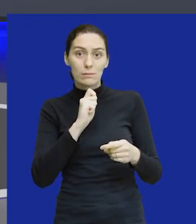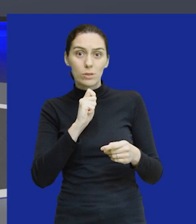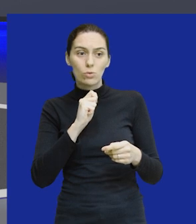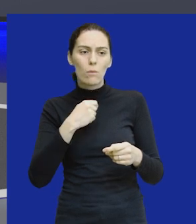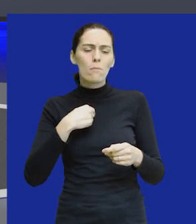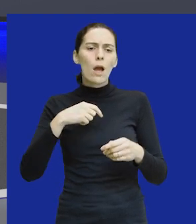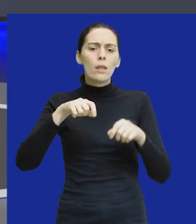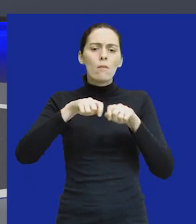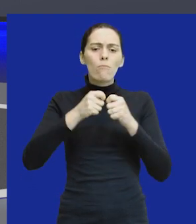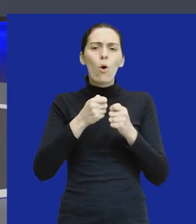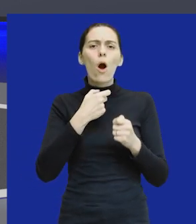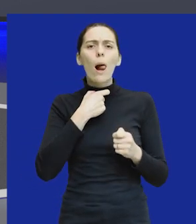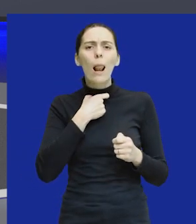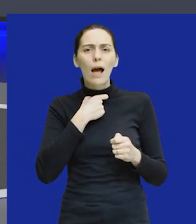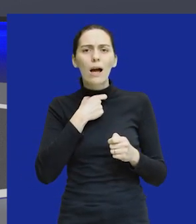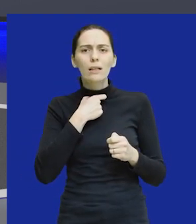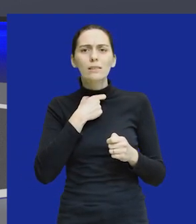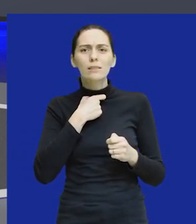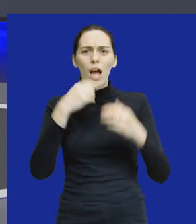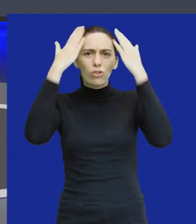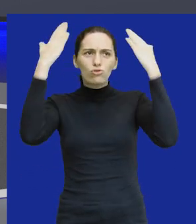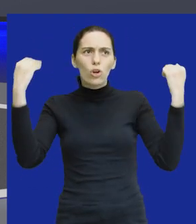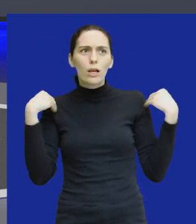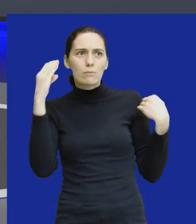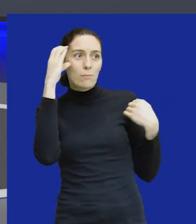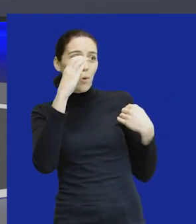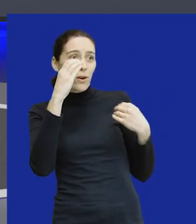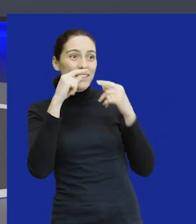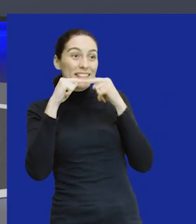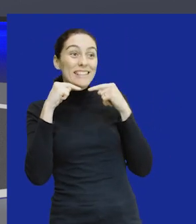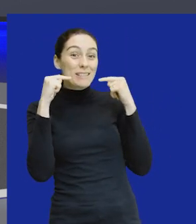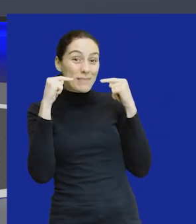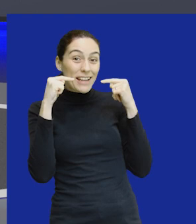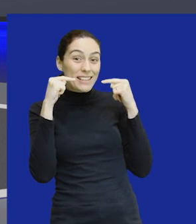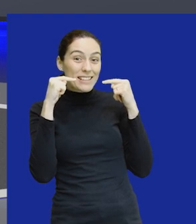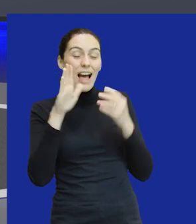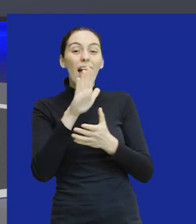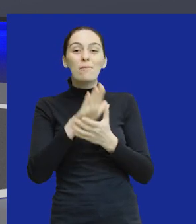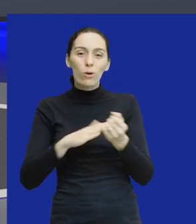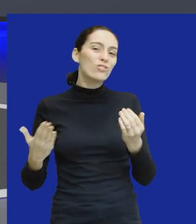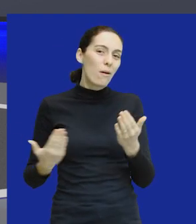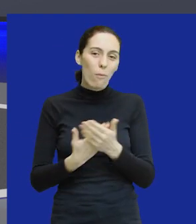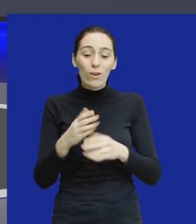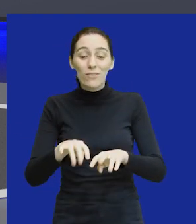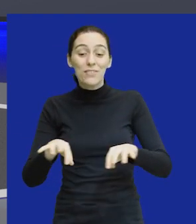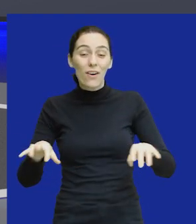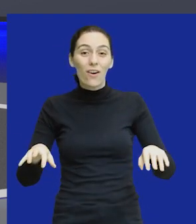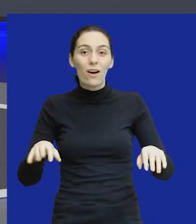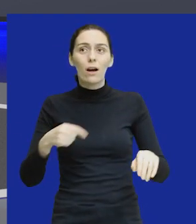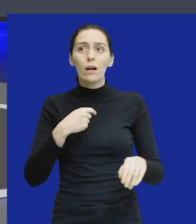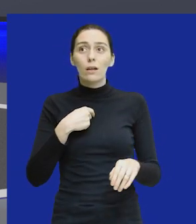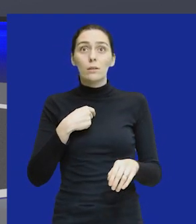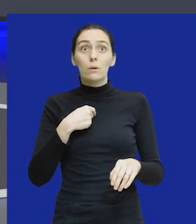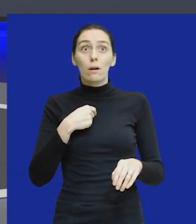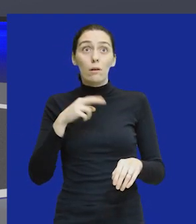pukao glas u sredini, usred nastupa, časna me samo pogledala, nasmiješila se, krenula iz početka, ja sam rekao,